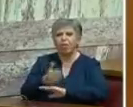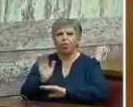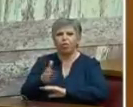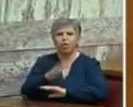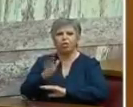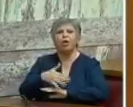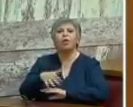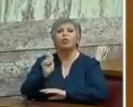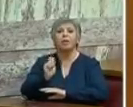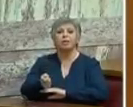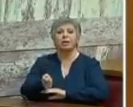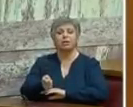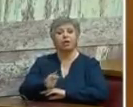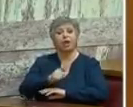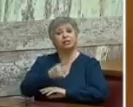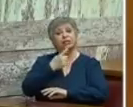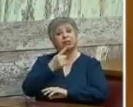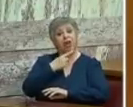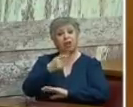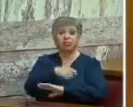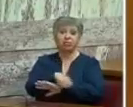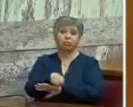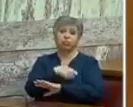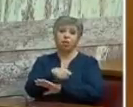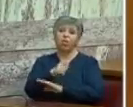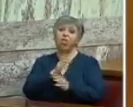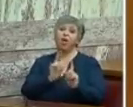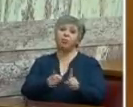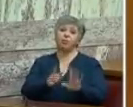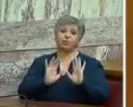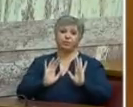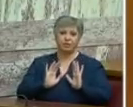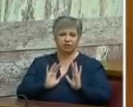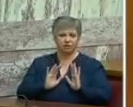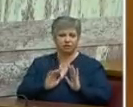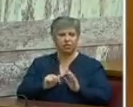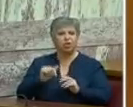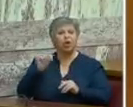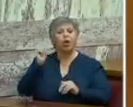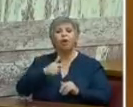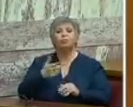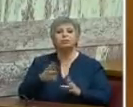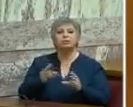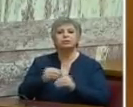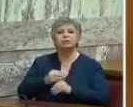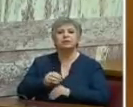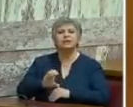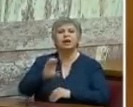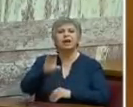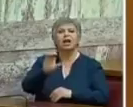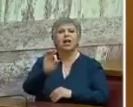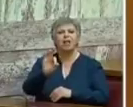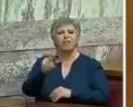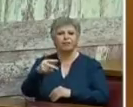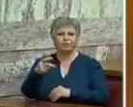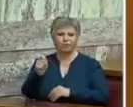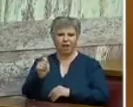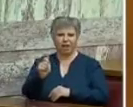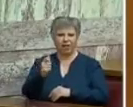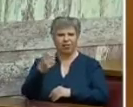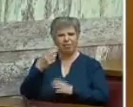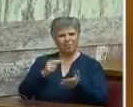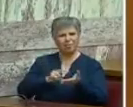της δικαιοσύνης. Έτσι. Όταν πάει να γίνει αυτή η ιστορία με τον ΕΦΚΑ, που είναι ο μισός λόγος που βγαίνουμε από τα μνημόνια και θα